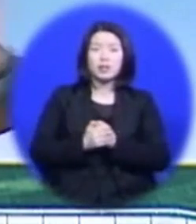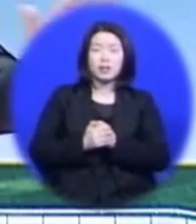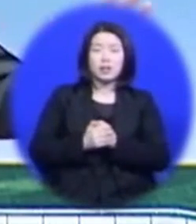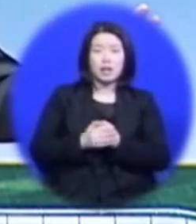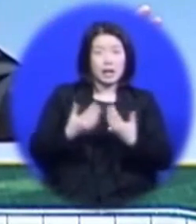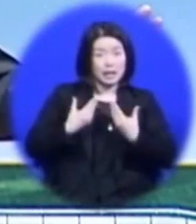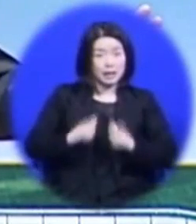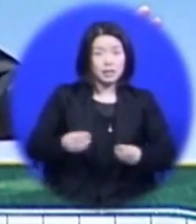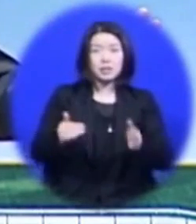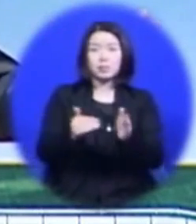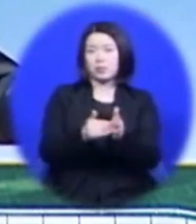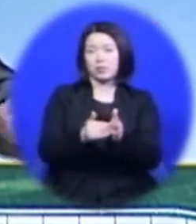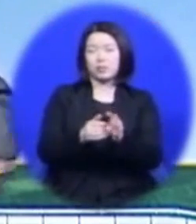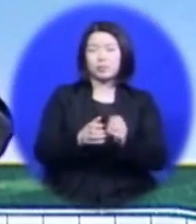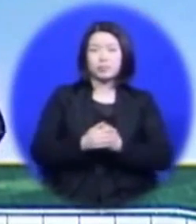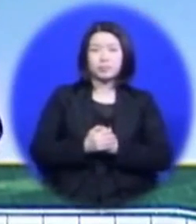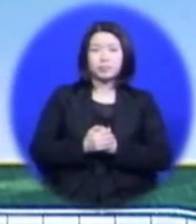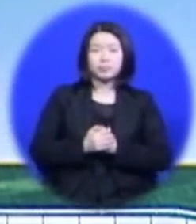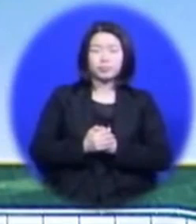낙심 끝납니다.